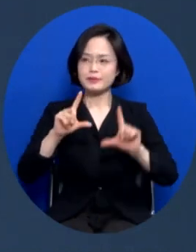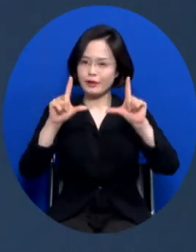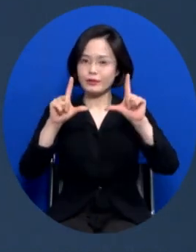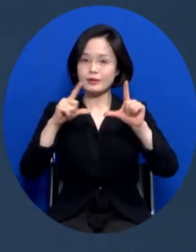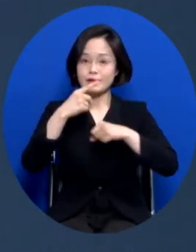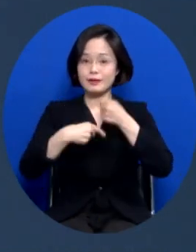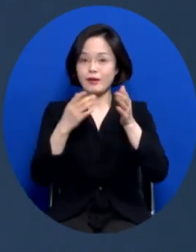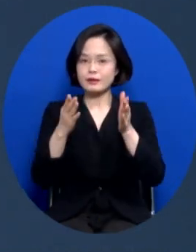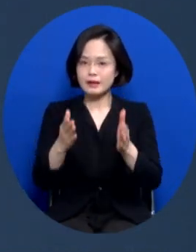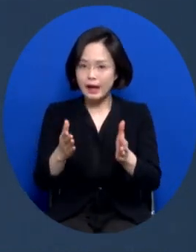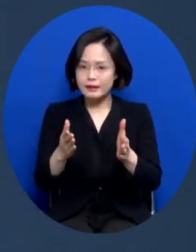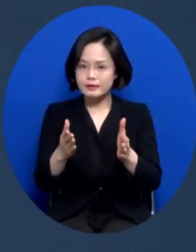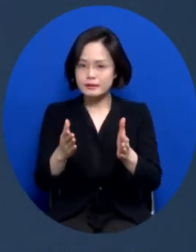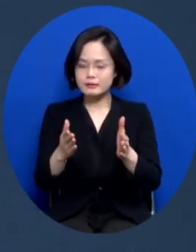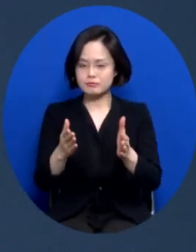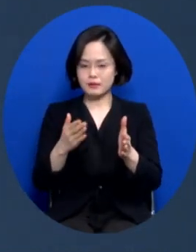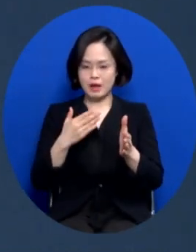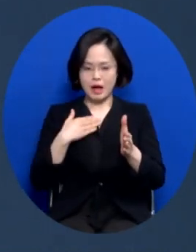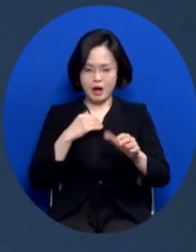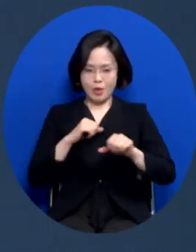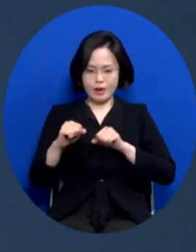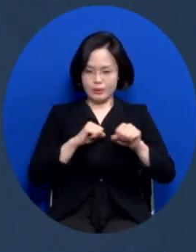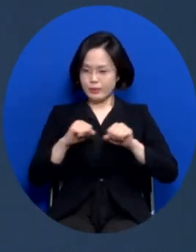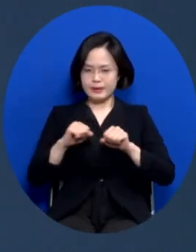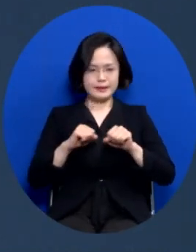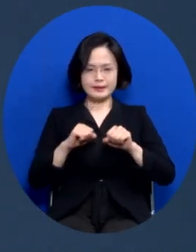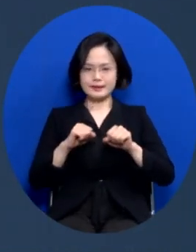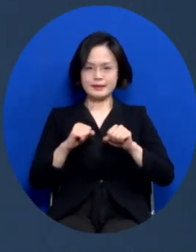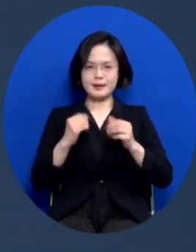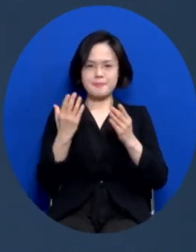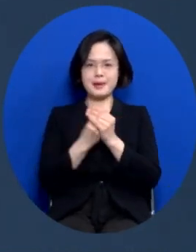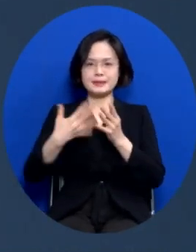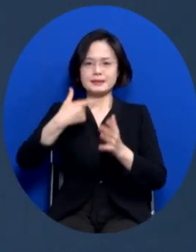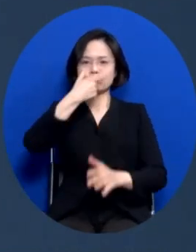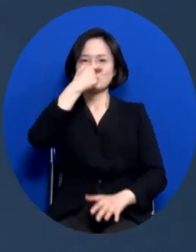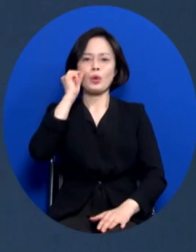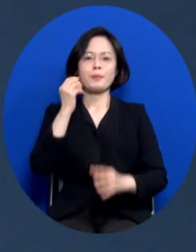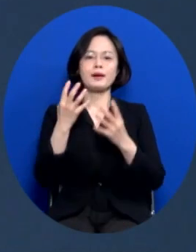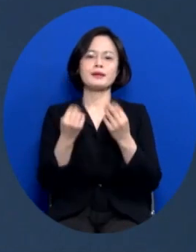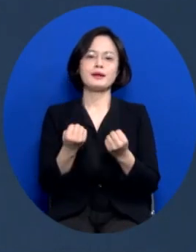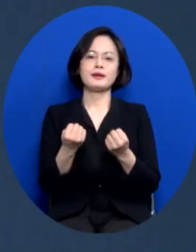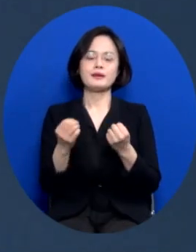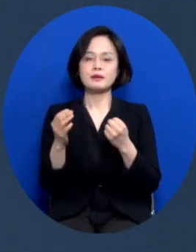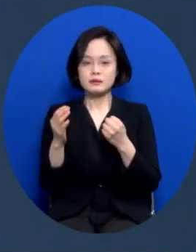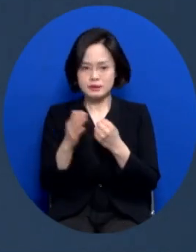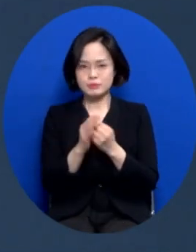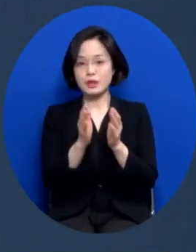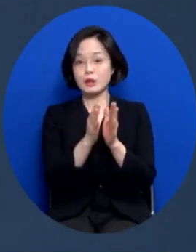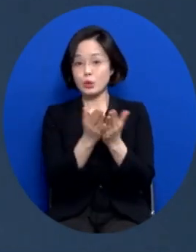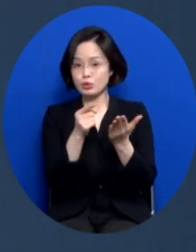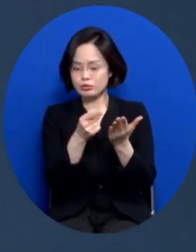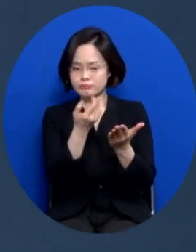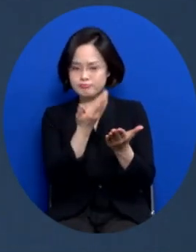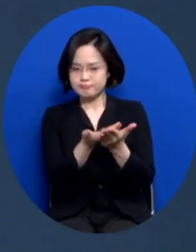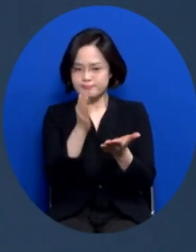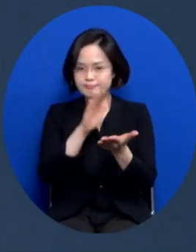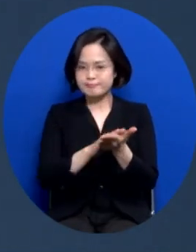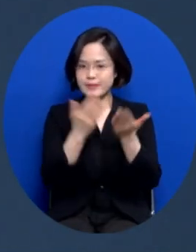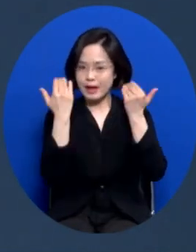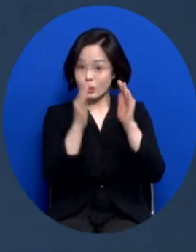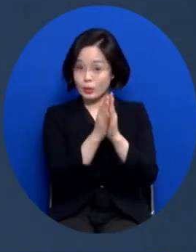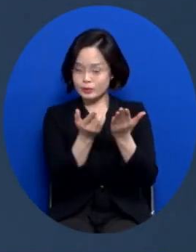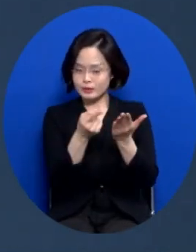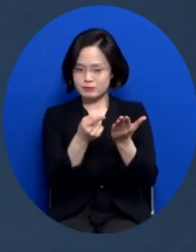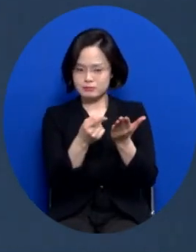너무나도 많은 관계로이 교육과정과 교과서에 계정 및 폐기를